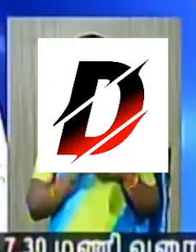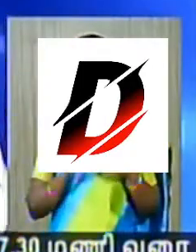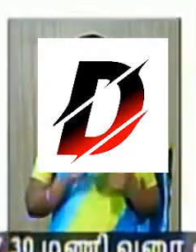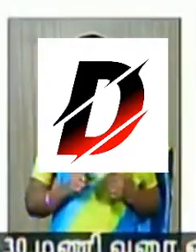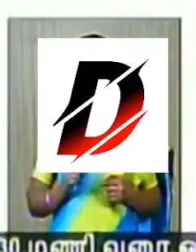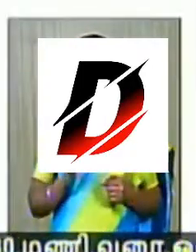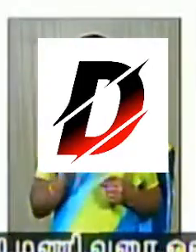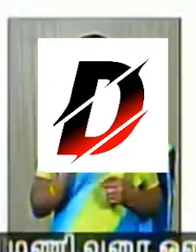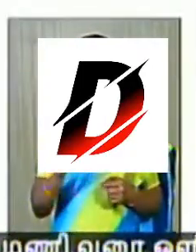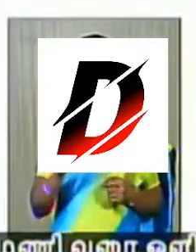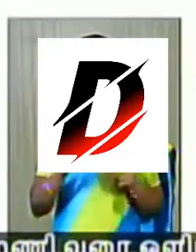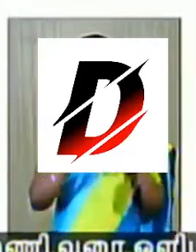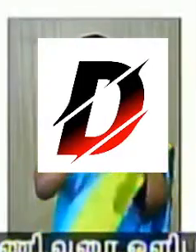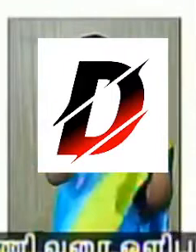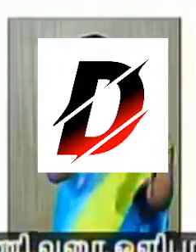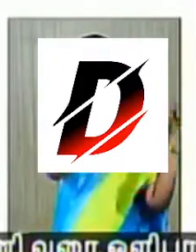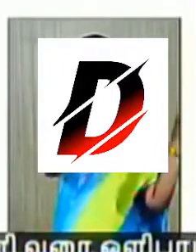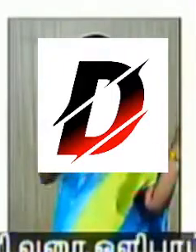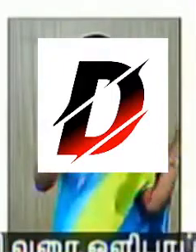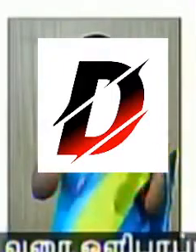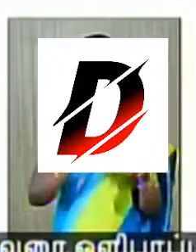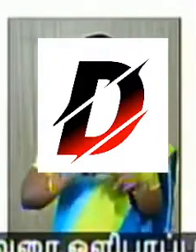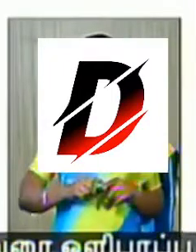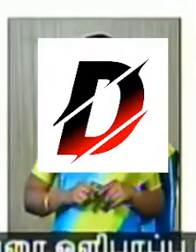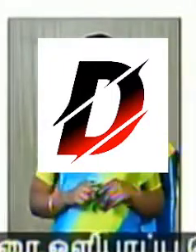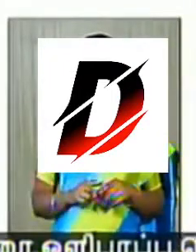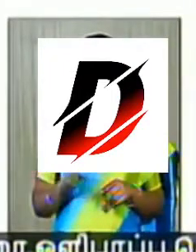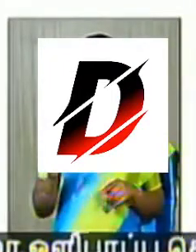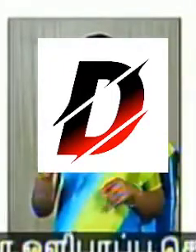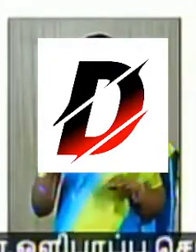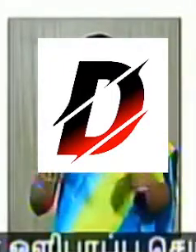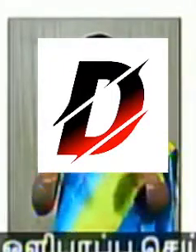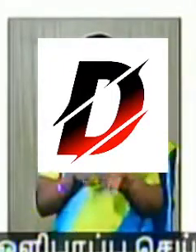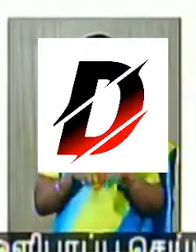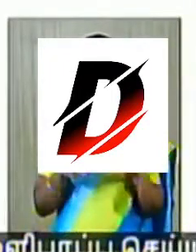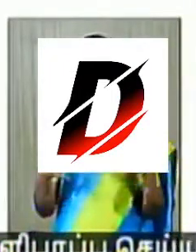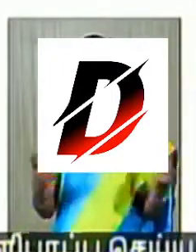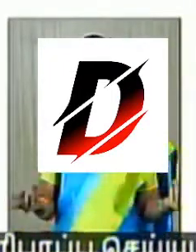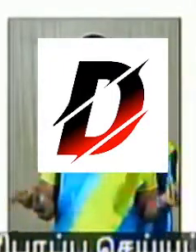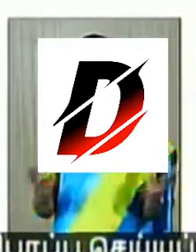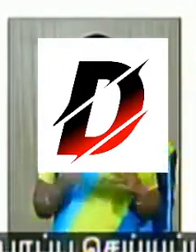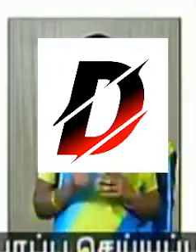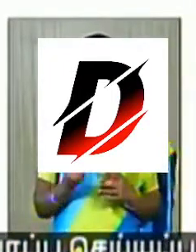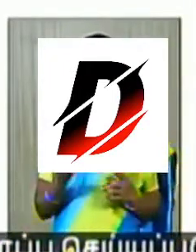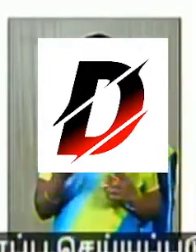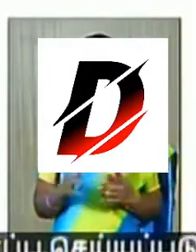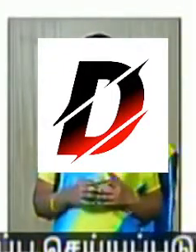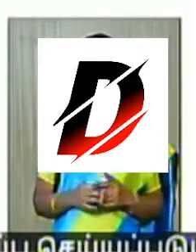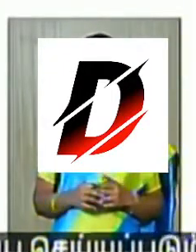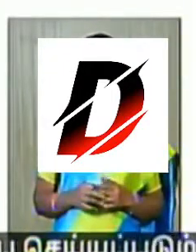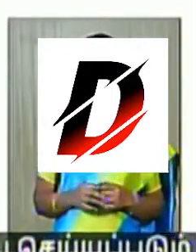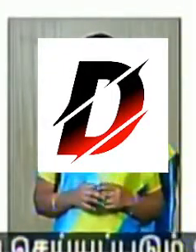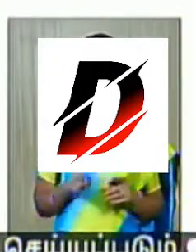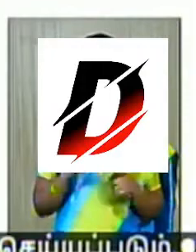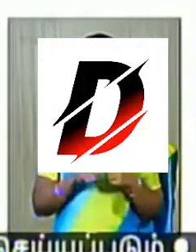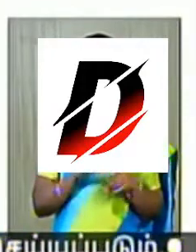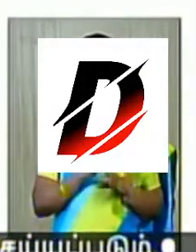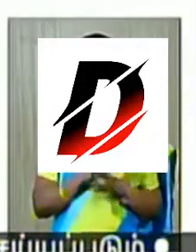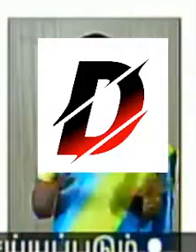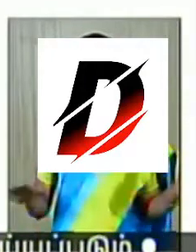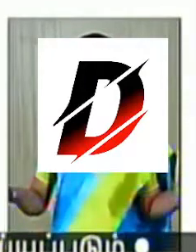கொடுப்பீங்க? இருபடி சமன்பாட்டின் மூலங்கள் இரு சமமற்ற மையங்களாக இருக்கும். கணக்கு